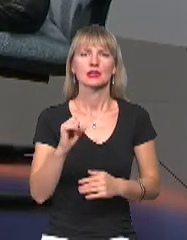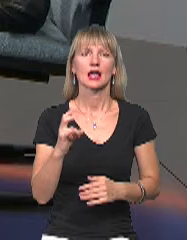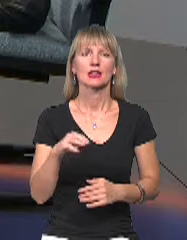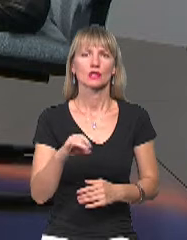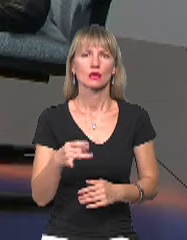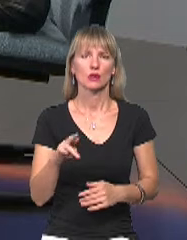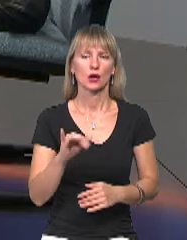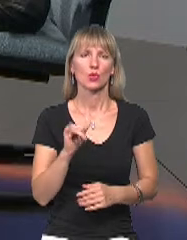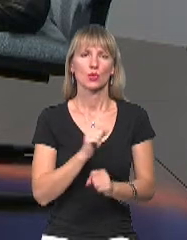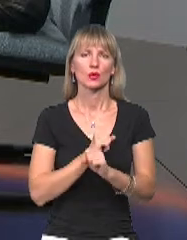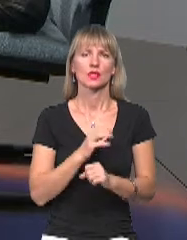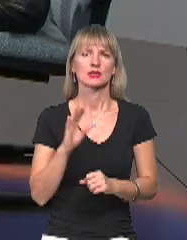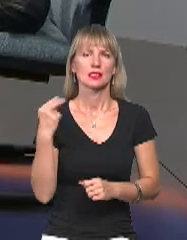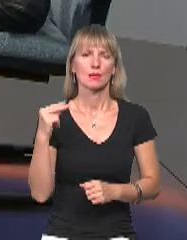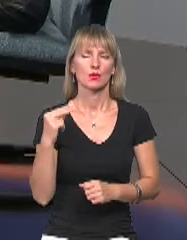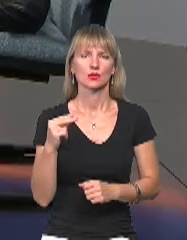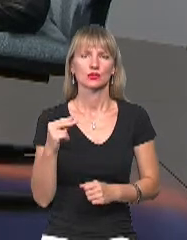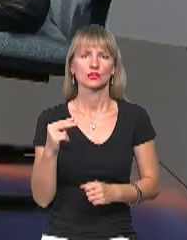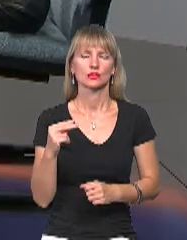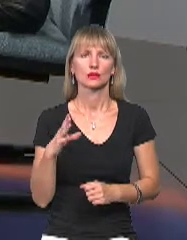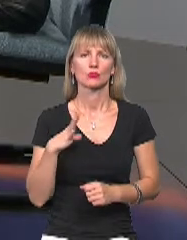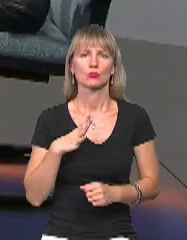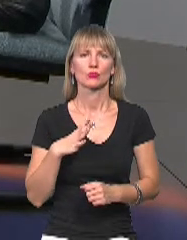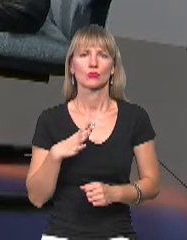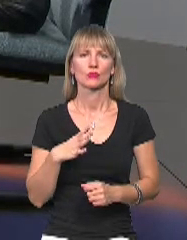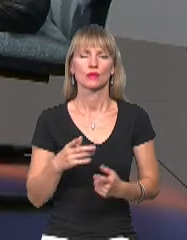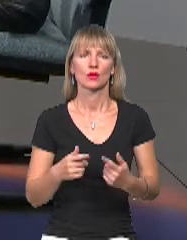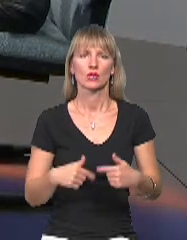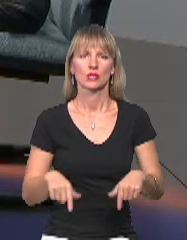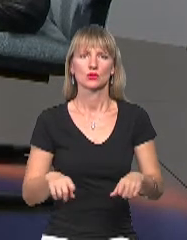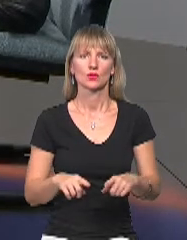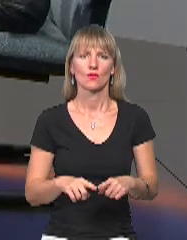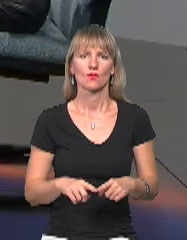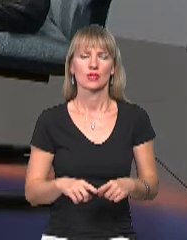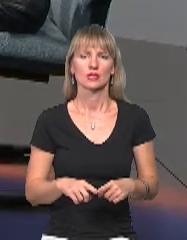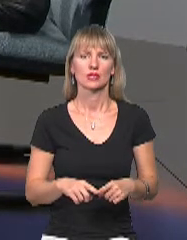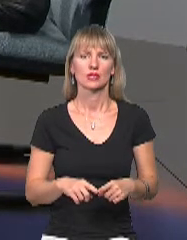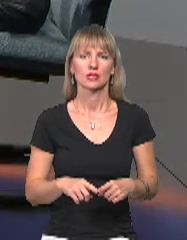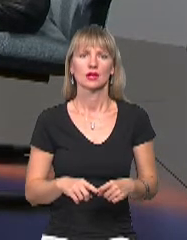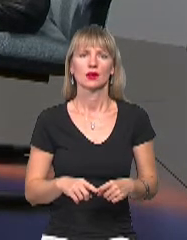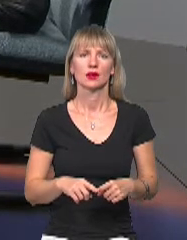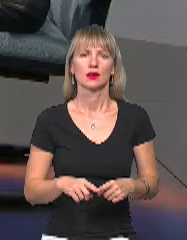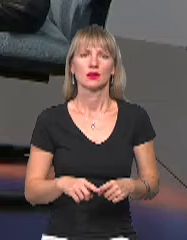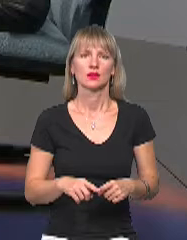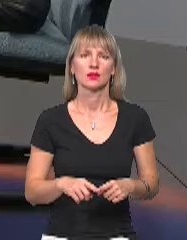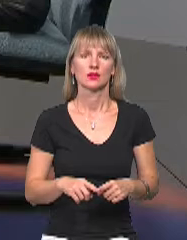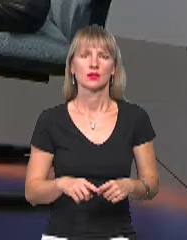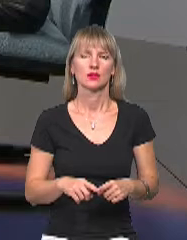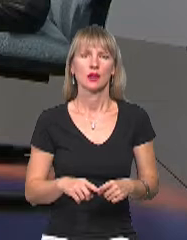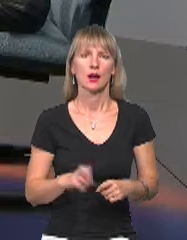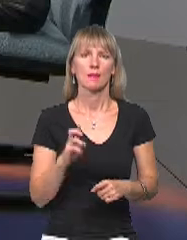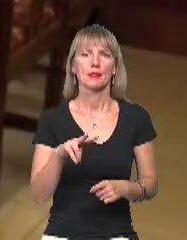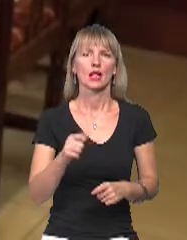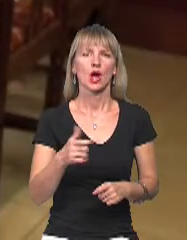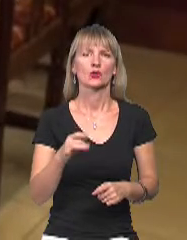Запоріжжі. Захід був організований службою. Ви не тренінг. Психолог благодійного фонду